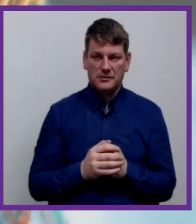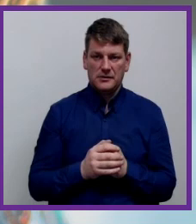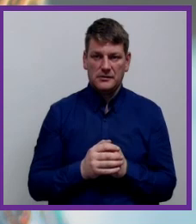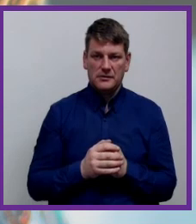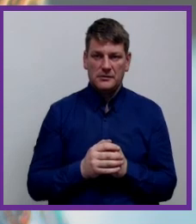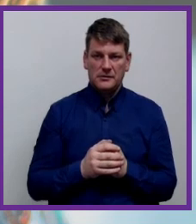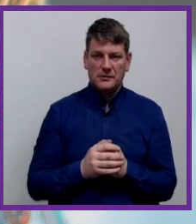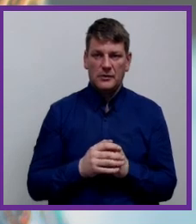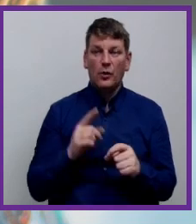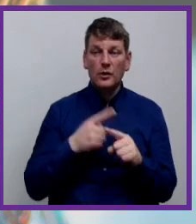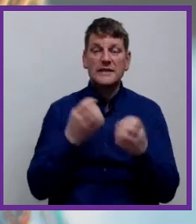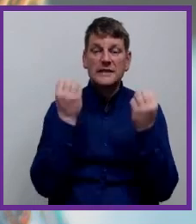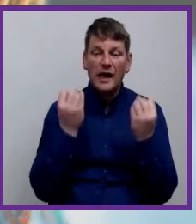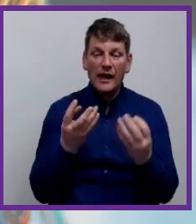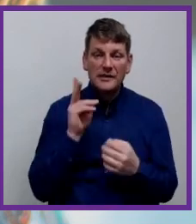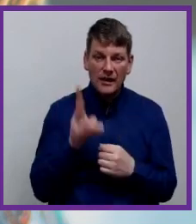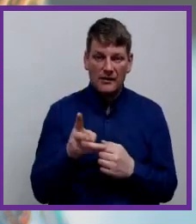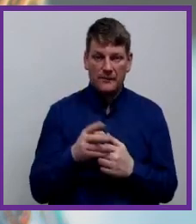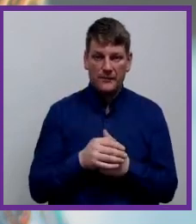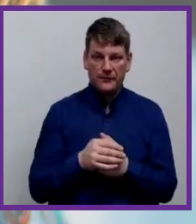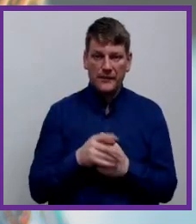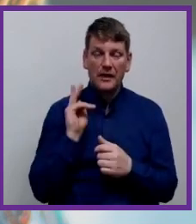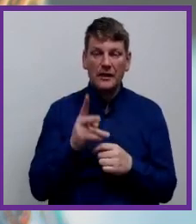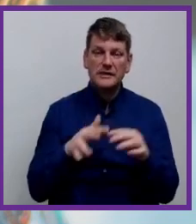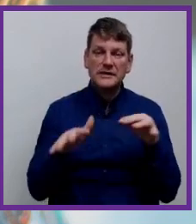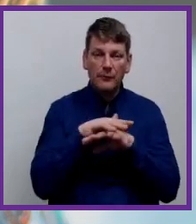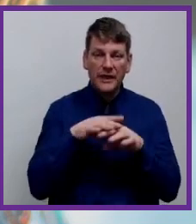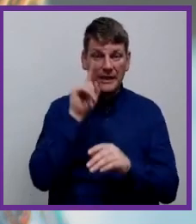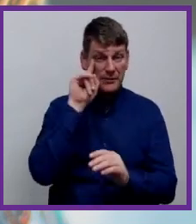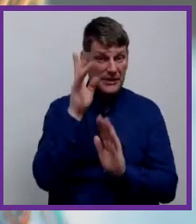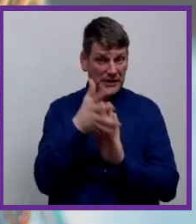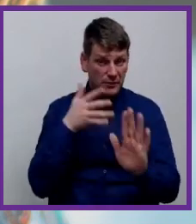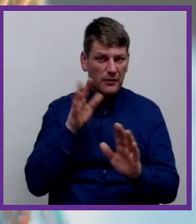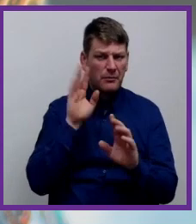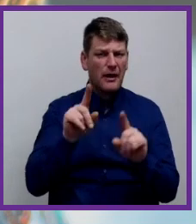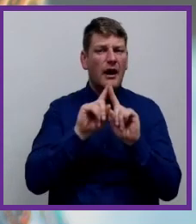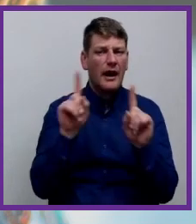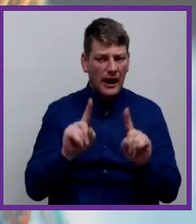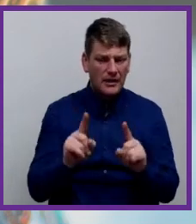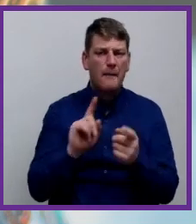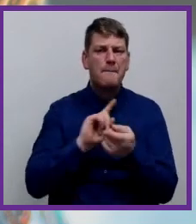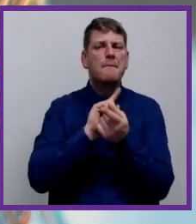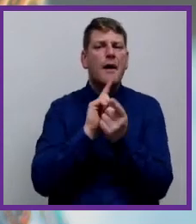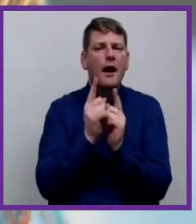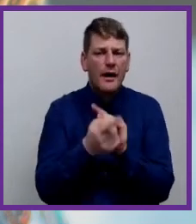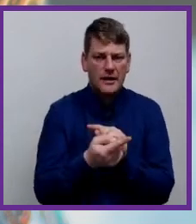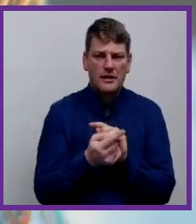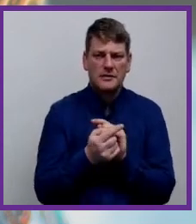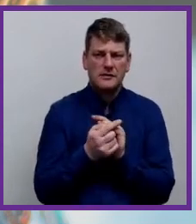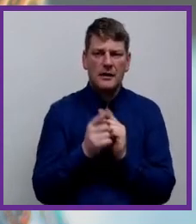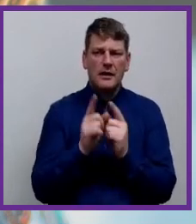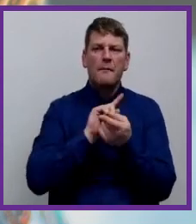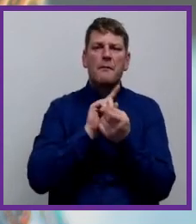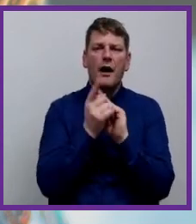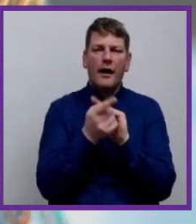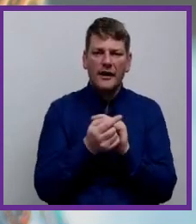Un skaidrs, ka sabiedrības izpratne par lietām mainās. Mainās